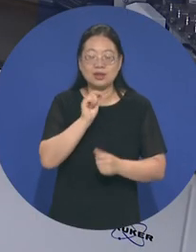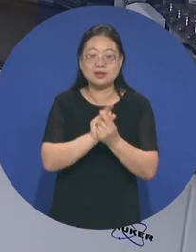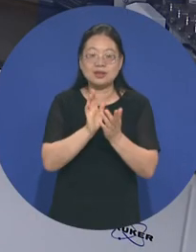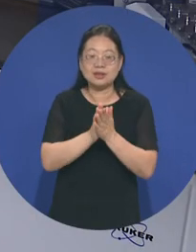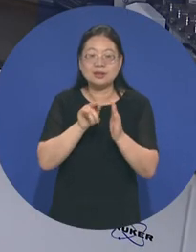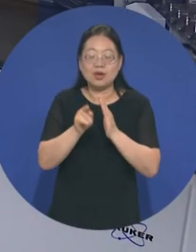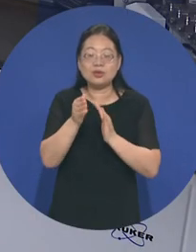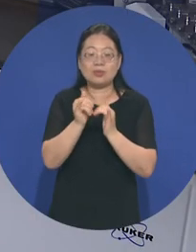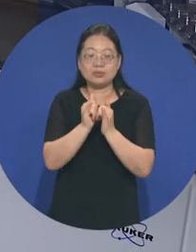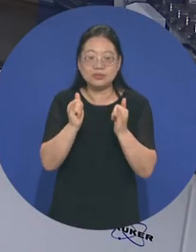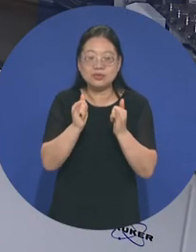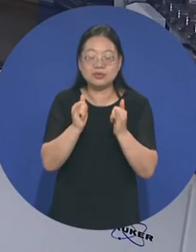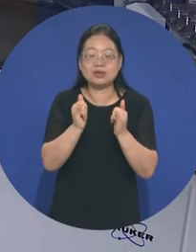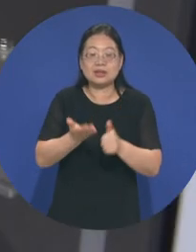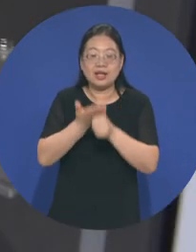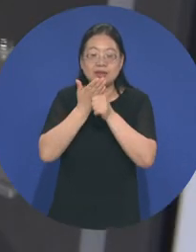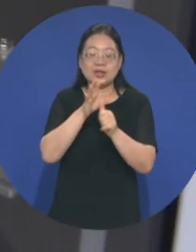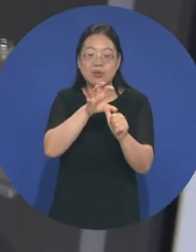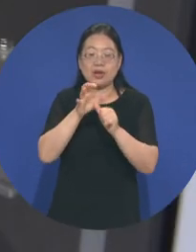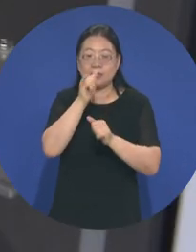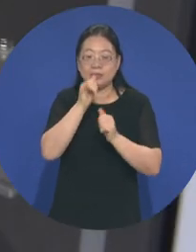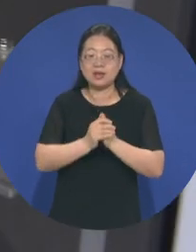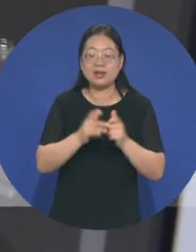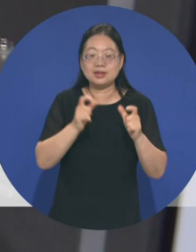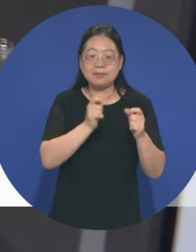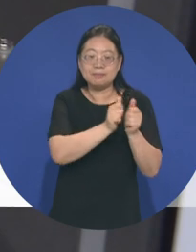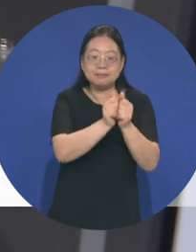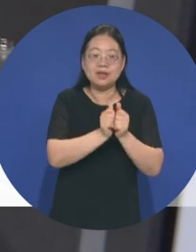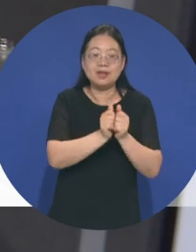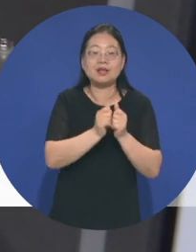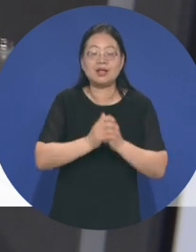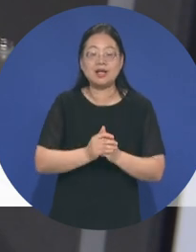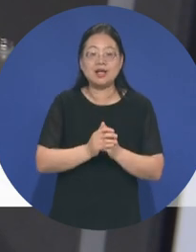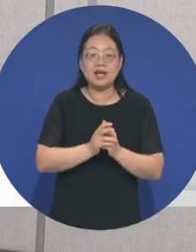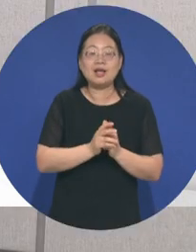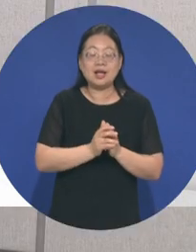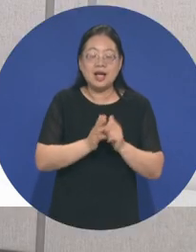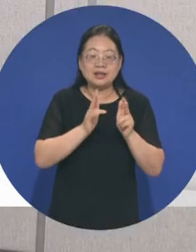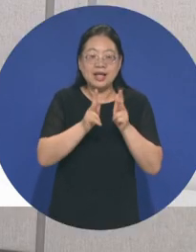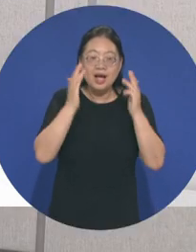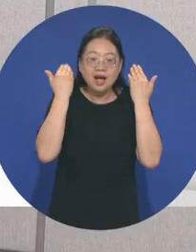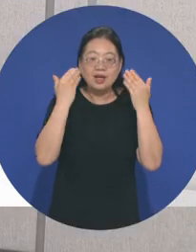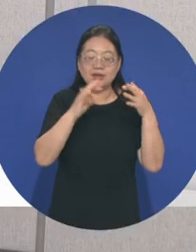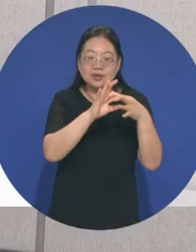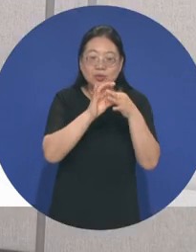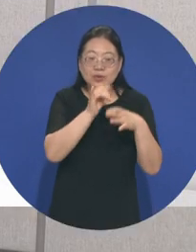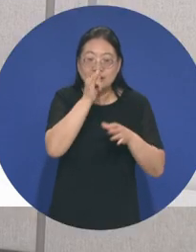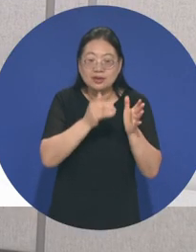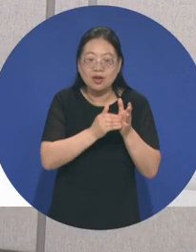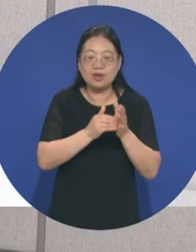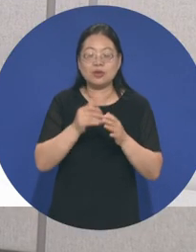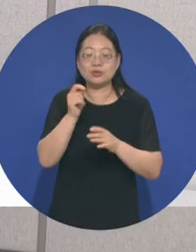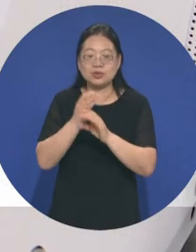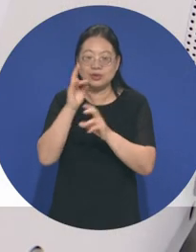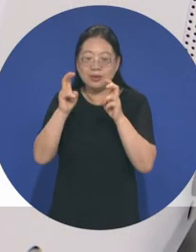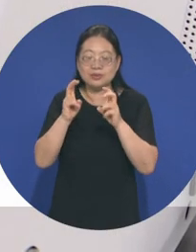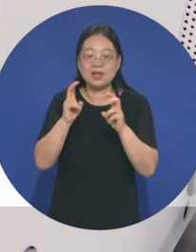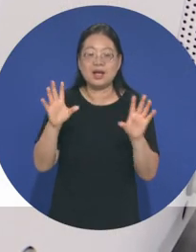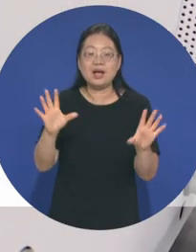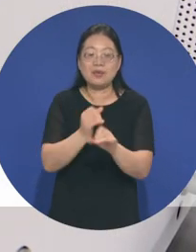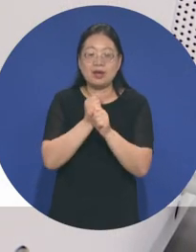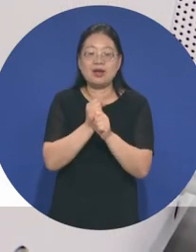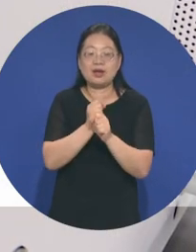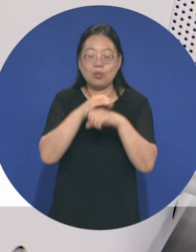현장 전문 인력 양성에 활용됩니다. 지역 밀착형 산학연구원 협력 체계를 통해 중소기업이 원스톱으로 전주기에